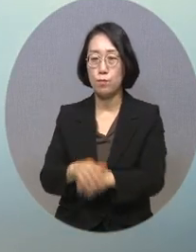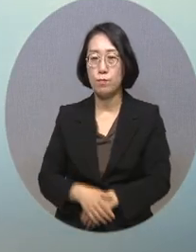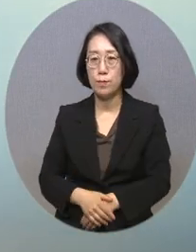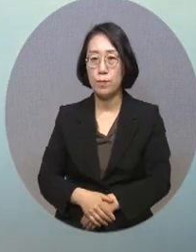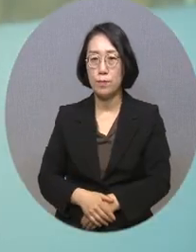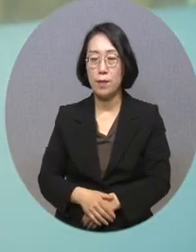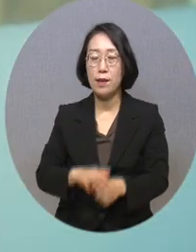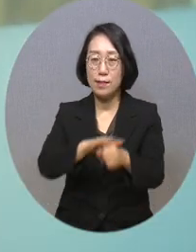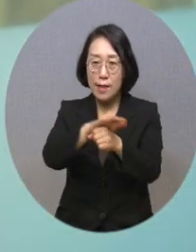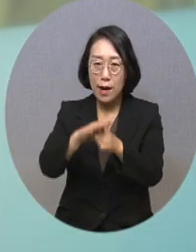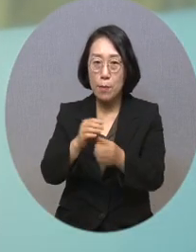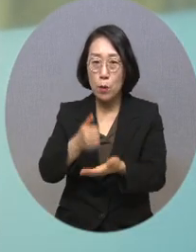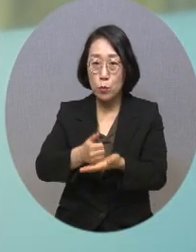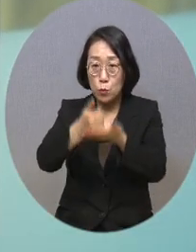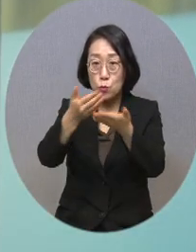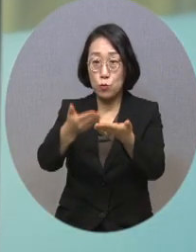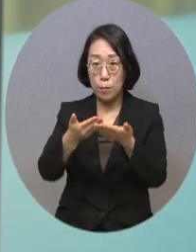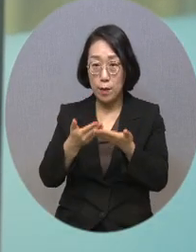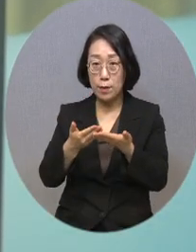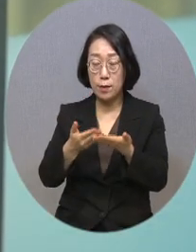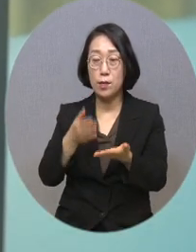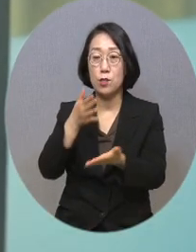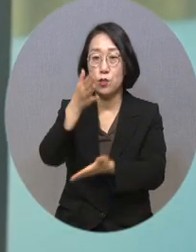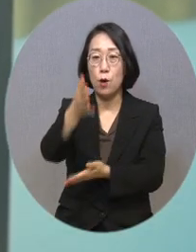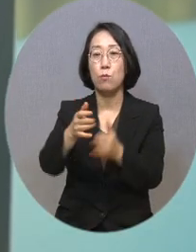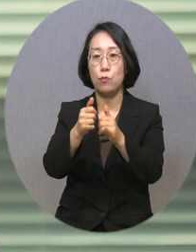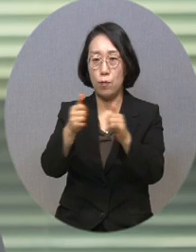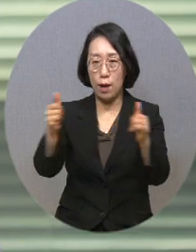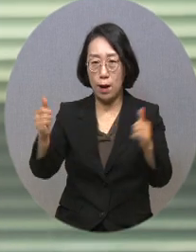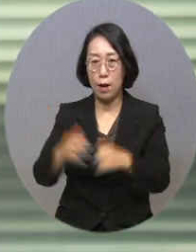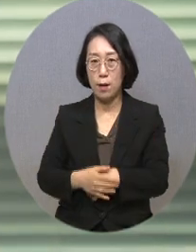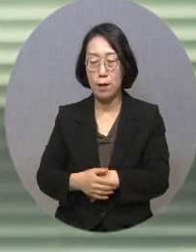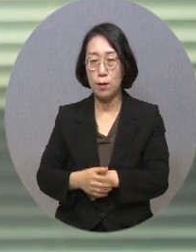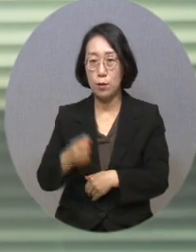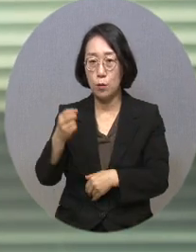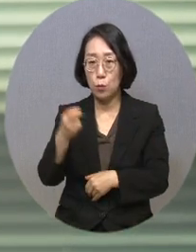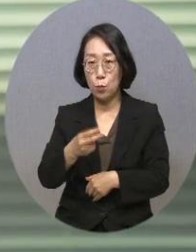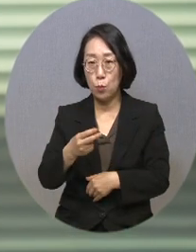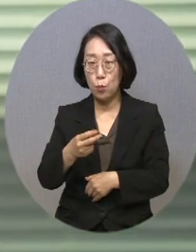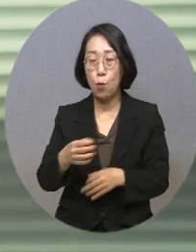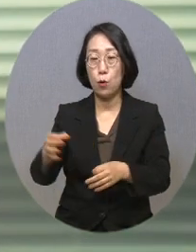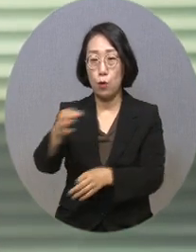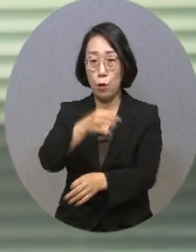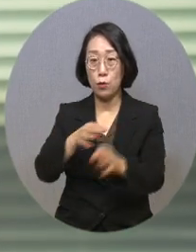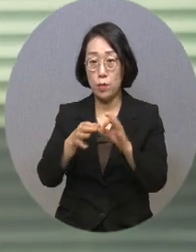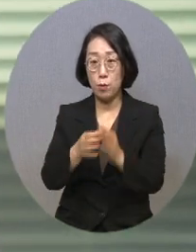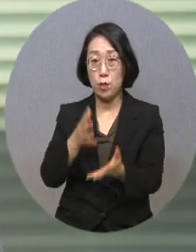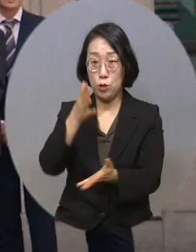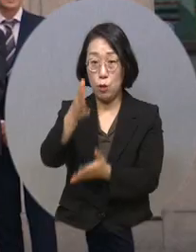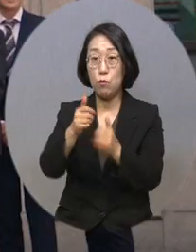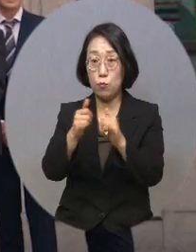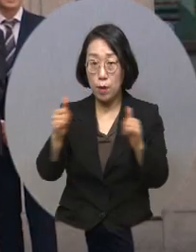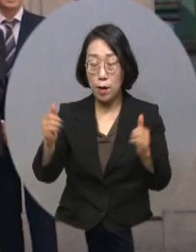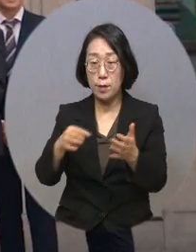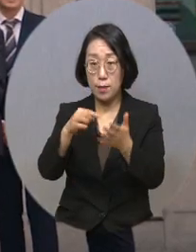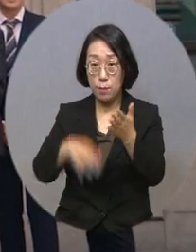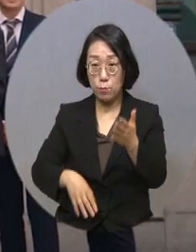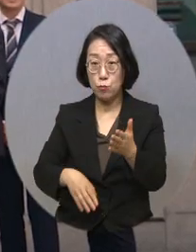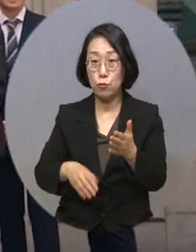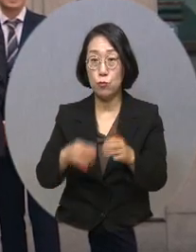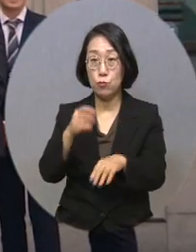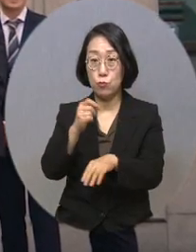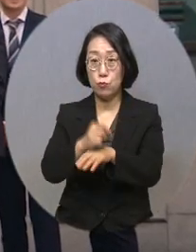존중받는 대한민국의 조세 전문가, 동시에 경제 전문가인 세무사는